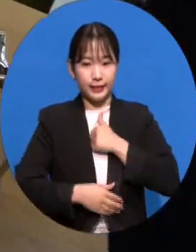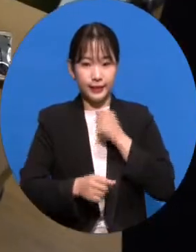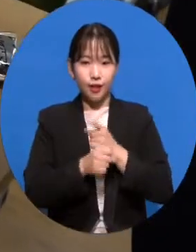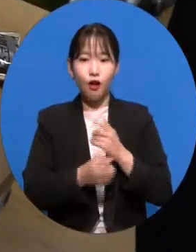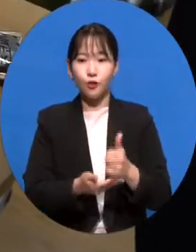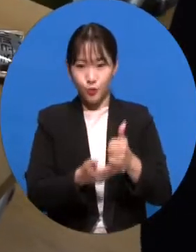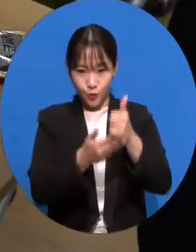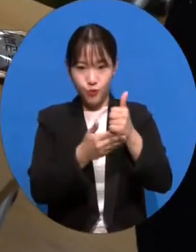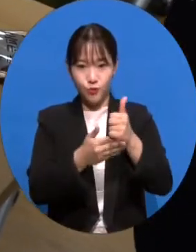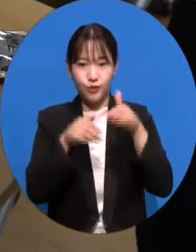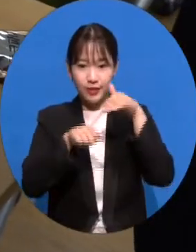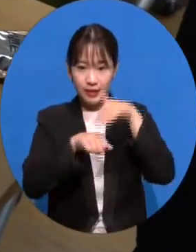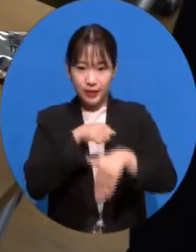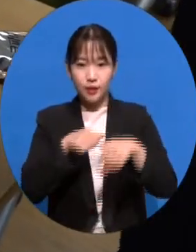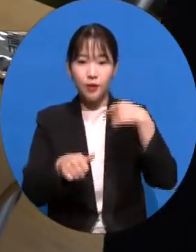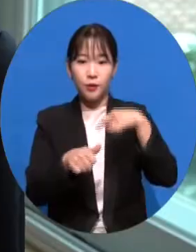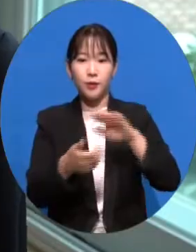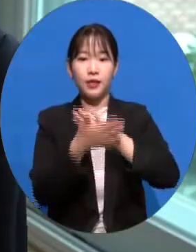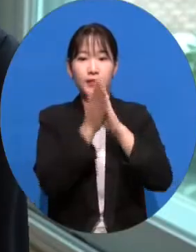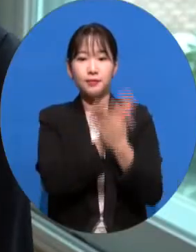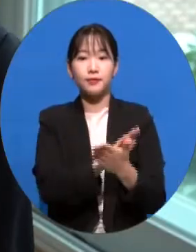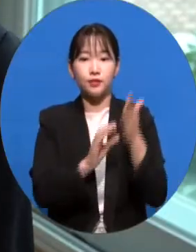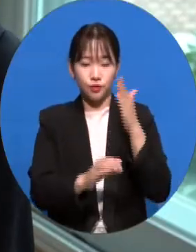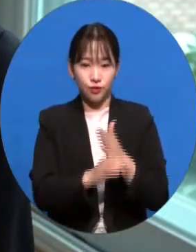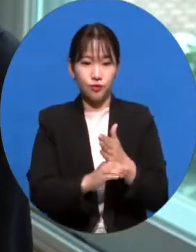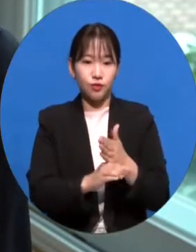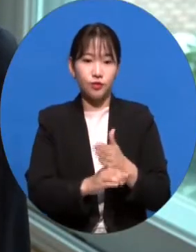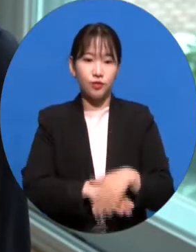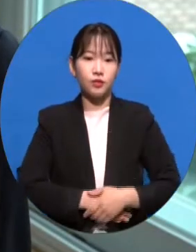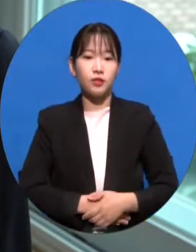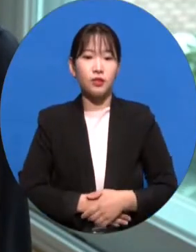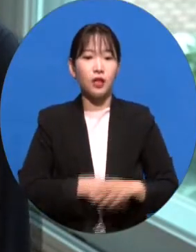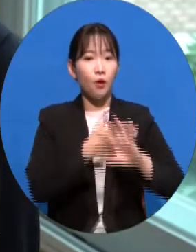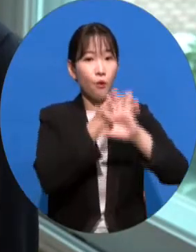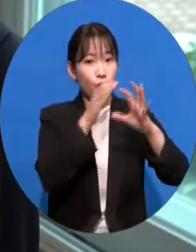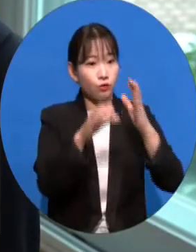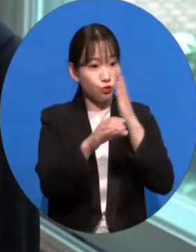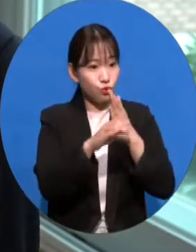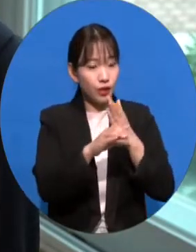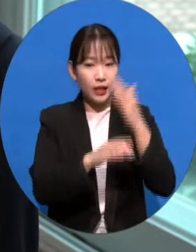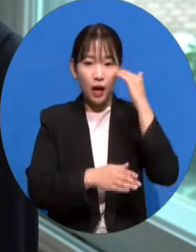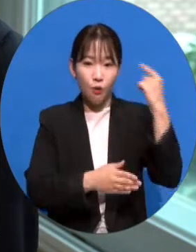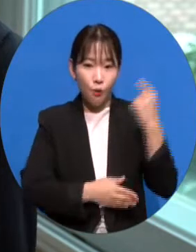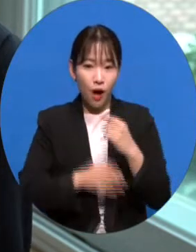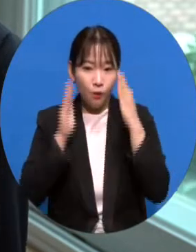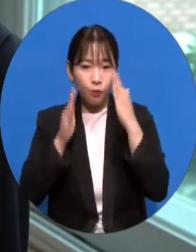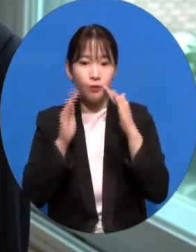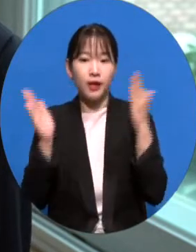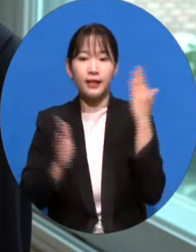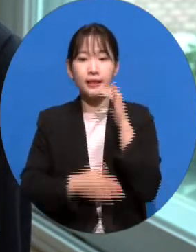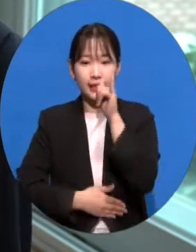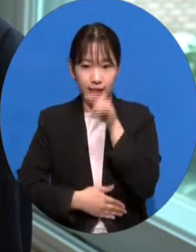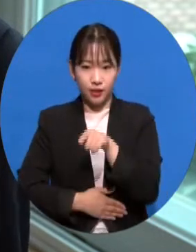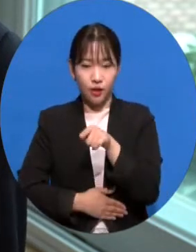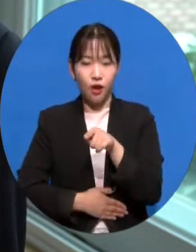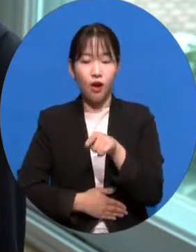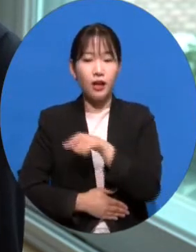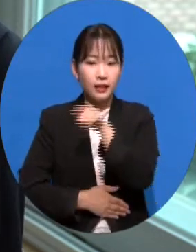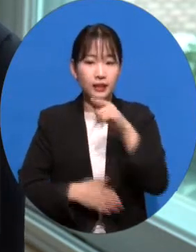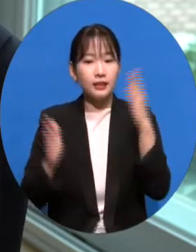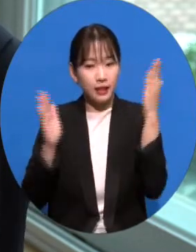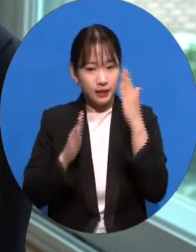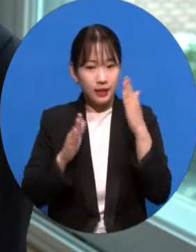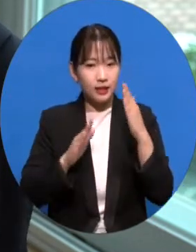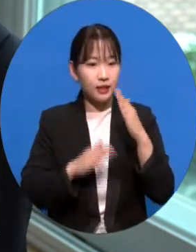방향으로 교육 방식이 변하고 있습니다. 외국에서 중도 입국한 학생들이 있습니다. 그 아이들을 우리 아이들이